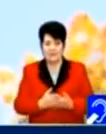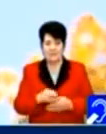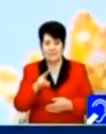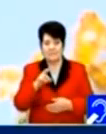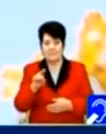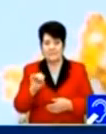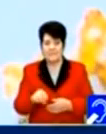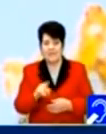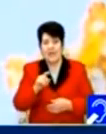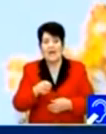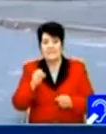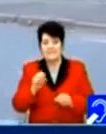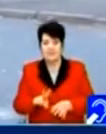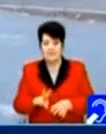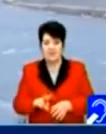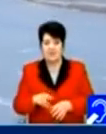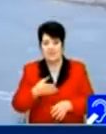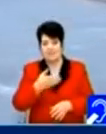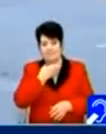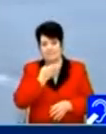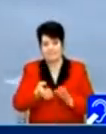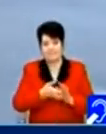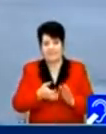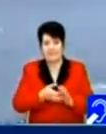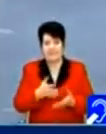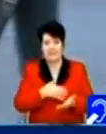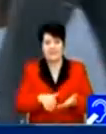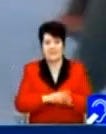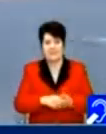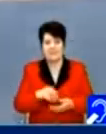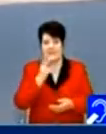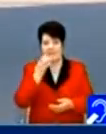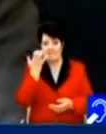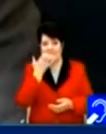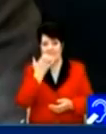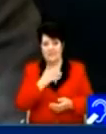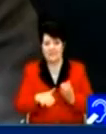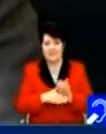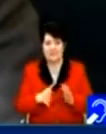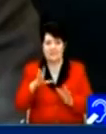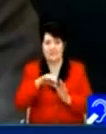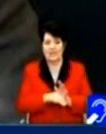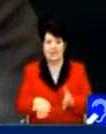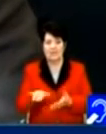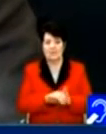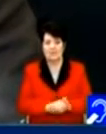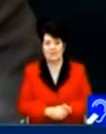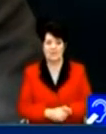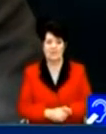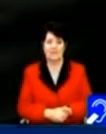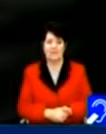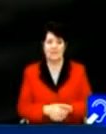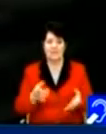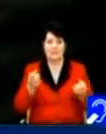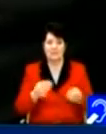sunt insuficiente. În ajutorul acestor oameni vine Asociația Nevăzătorilor, care contribuie la integrarea lor în societate. Cred că